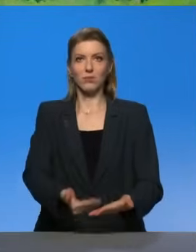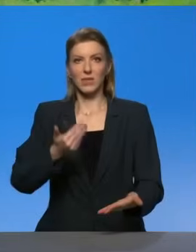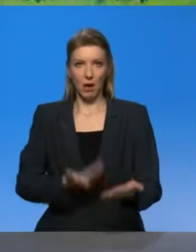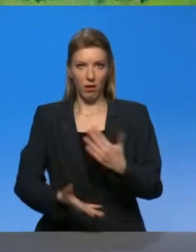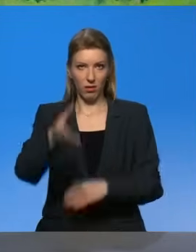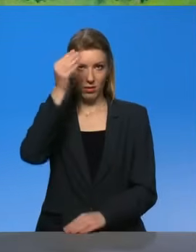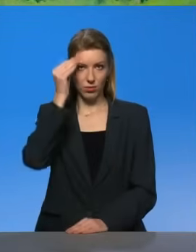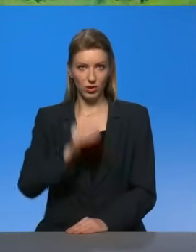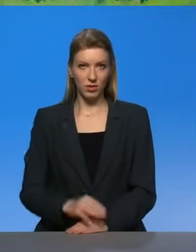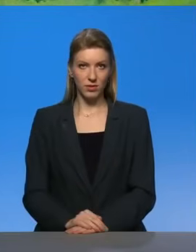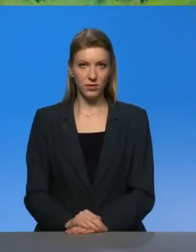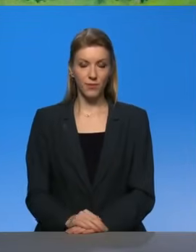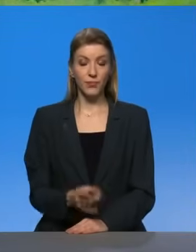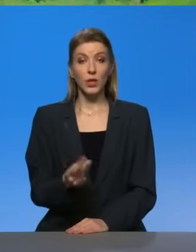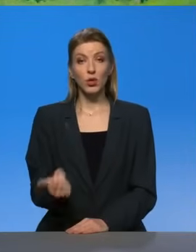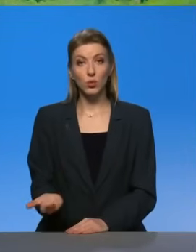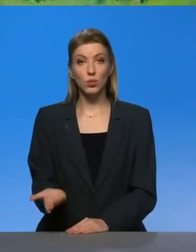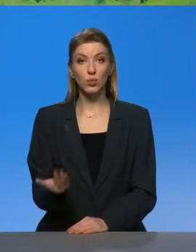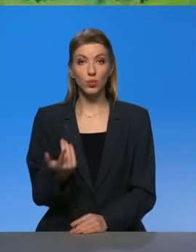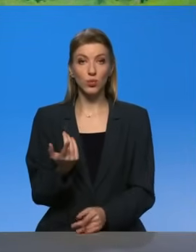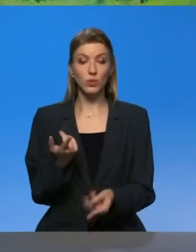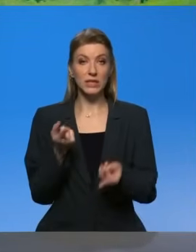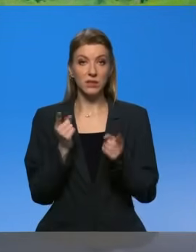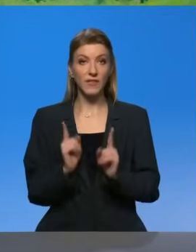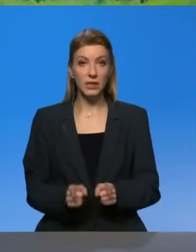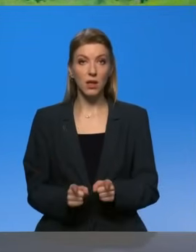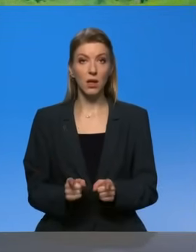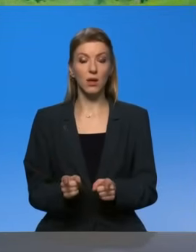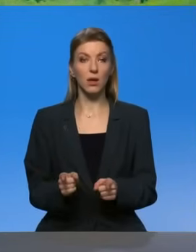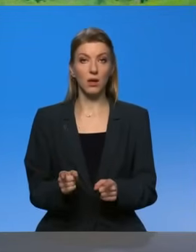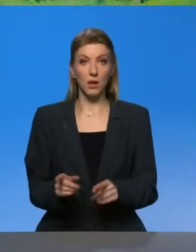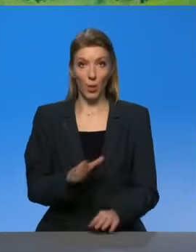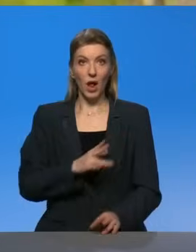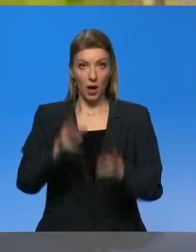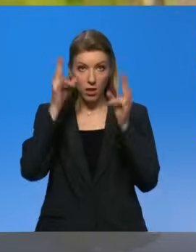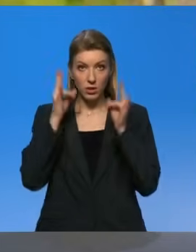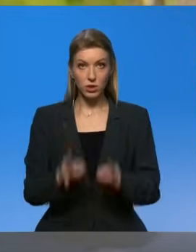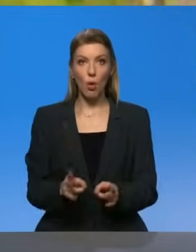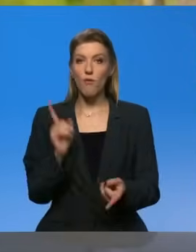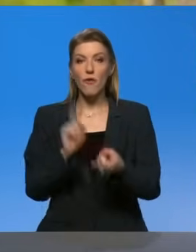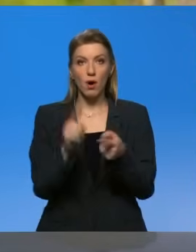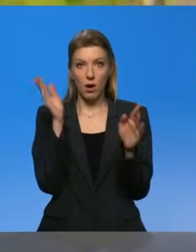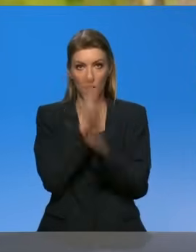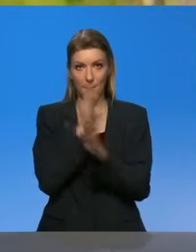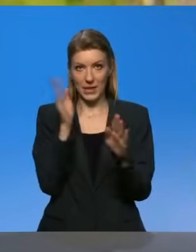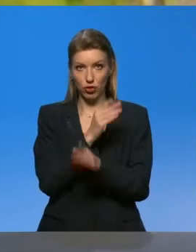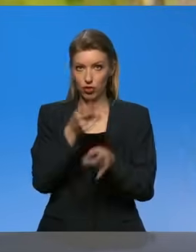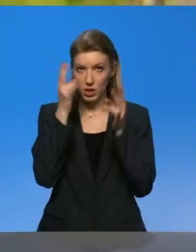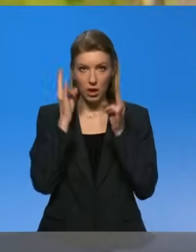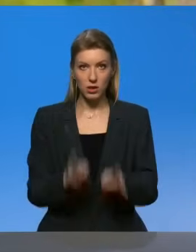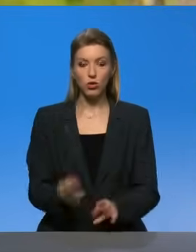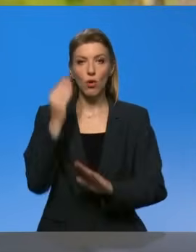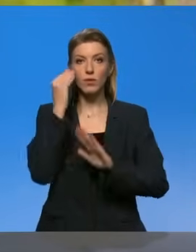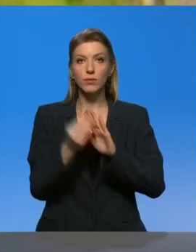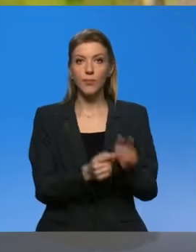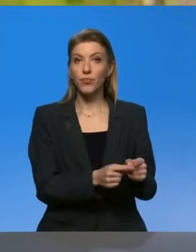Ну, здесь, поскольку действительно была катастрофа климатическая в том смысле, что за